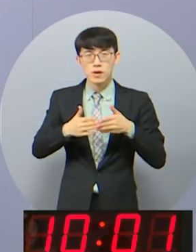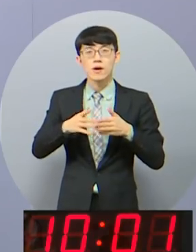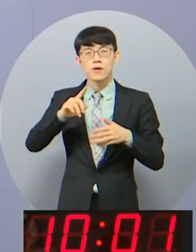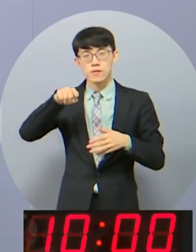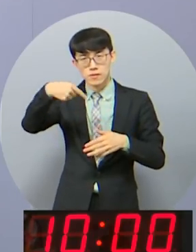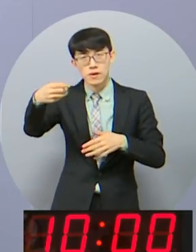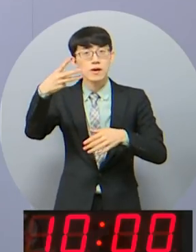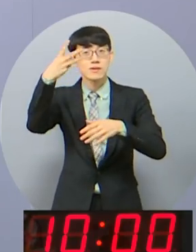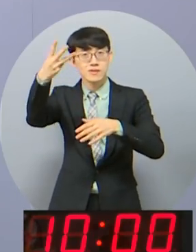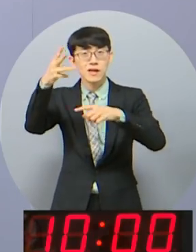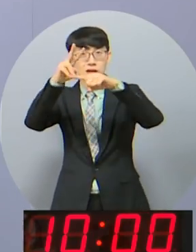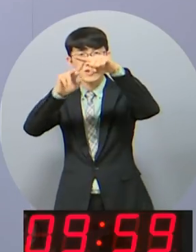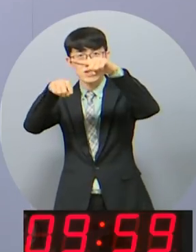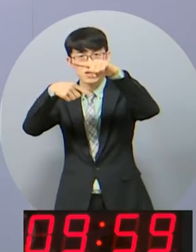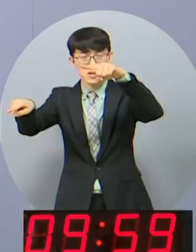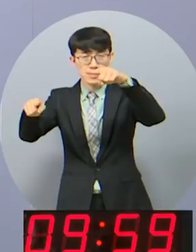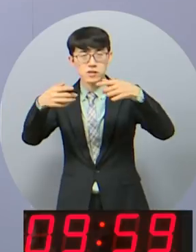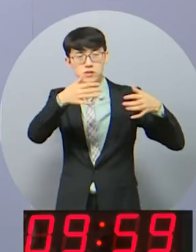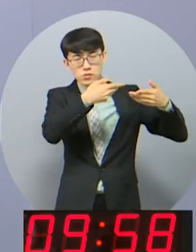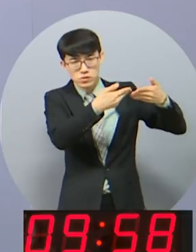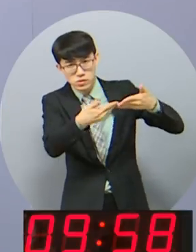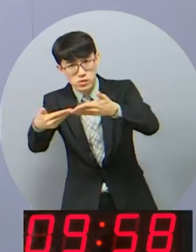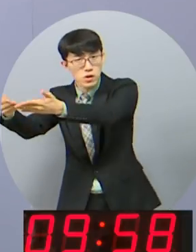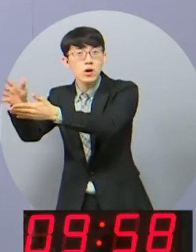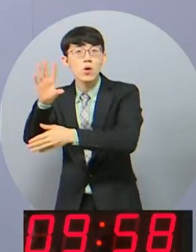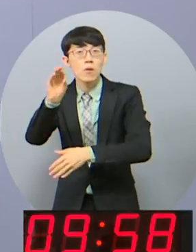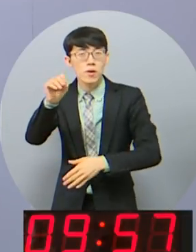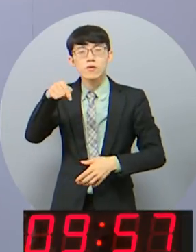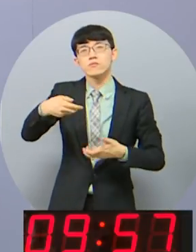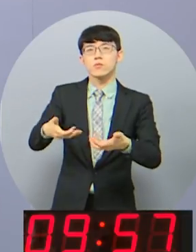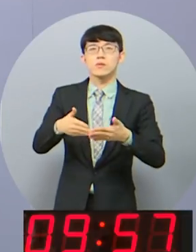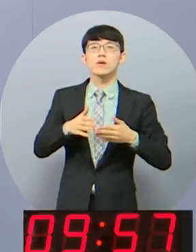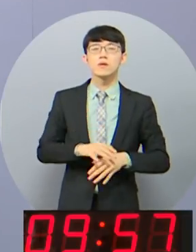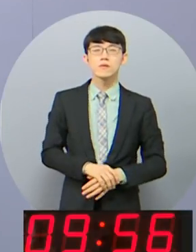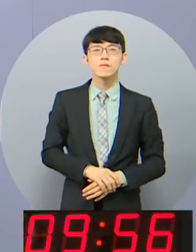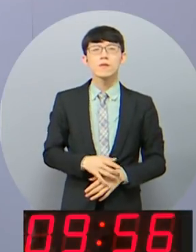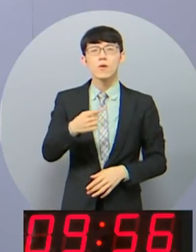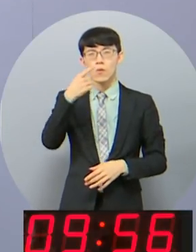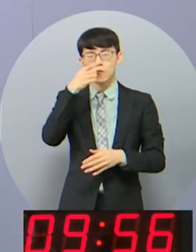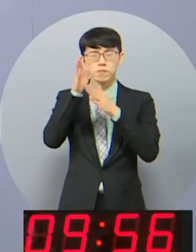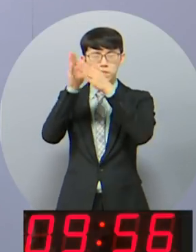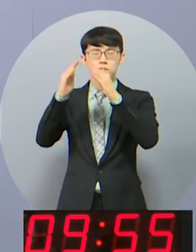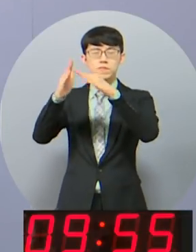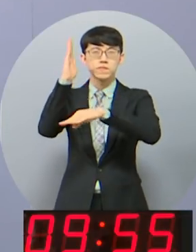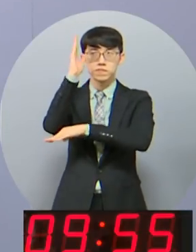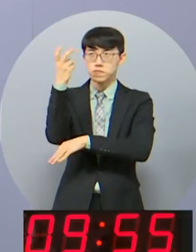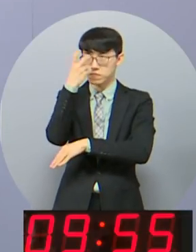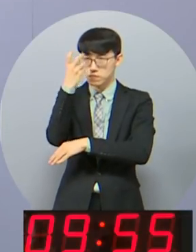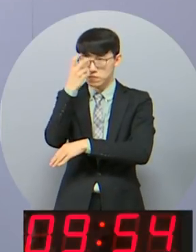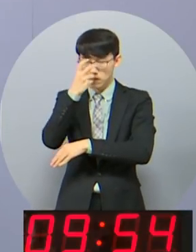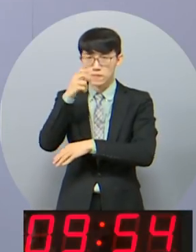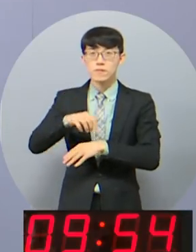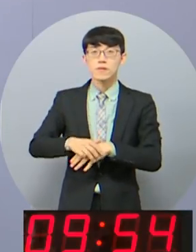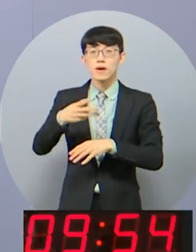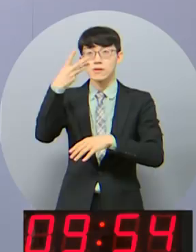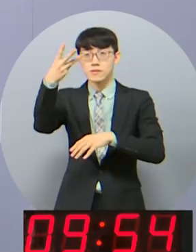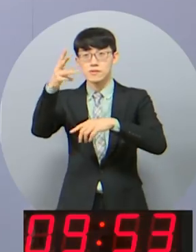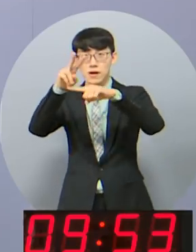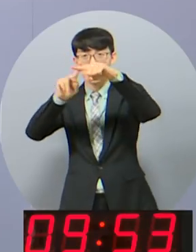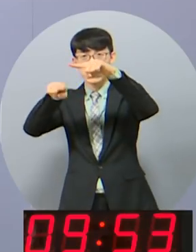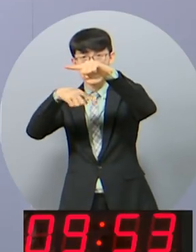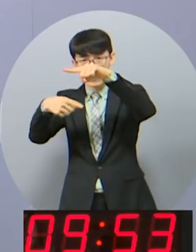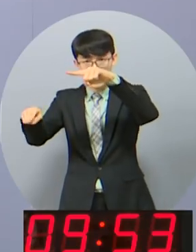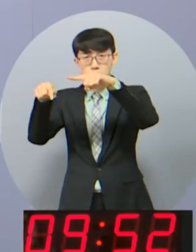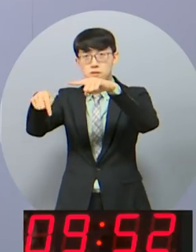的一个重要关键。我们也知道，我们也监督到市府有把延伸到三芝的这个轻轨的这